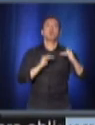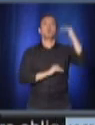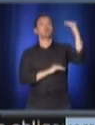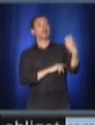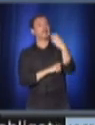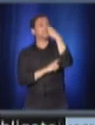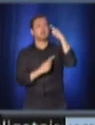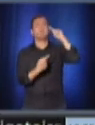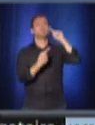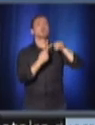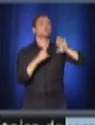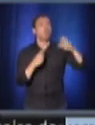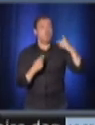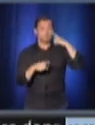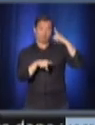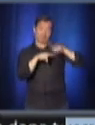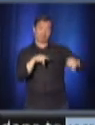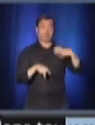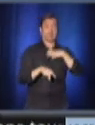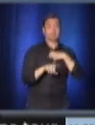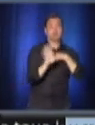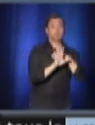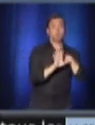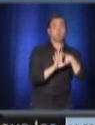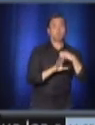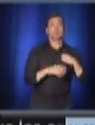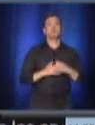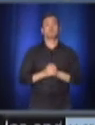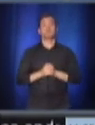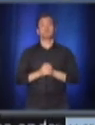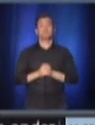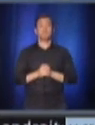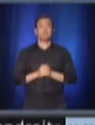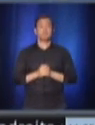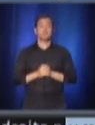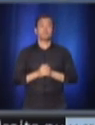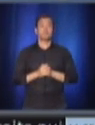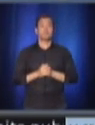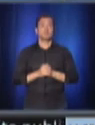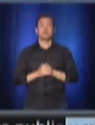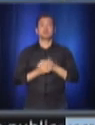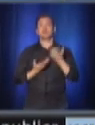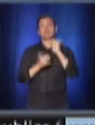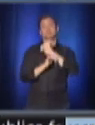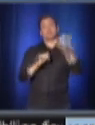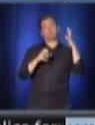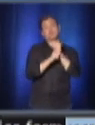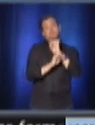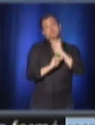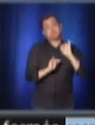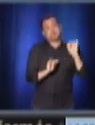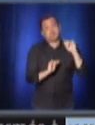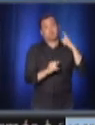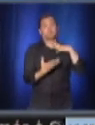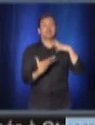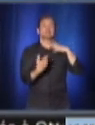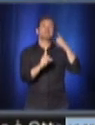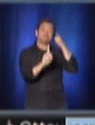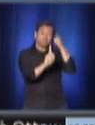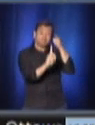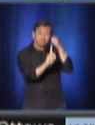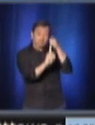pas d'empêcher la grippe dans la population générale. Ça n'atteint, on n'est jamais capable de le faire. C'est de cibler nos doses pour les personnes qui